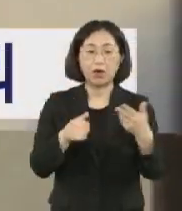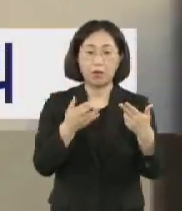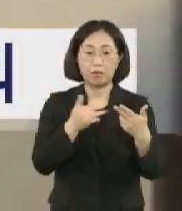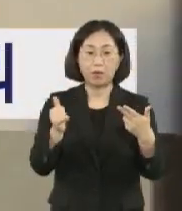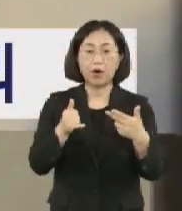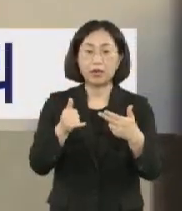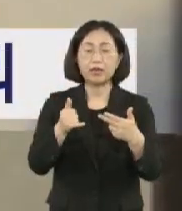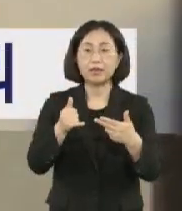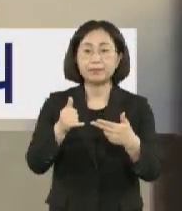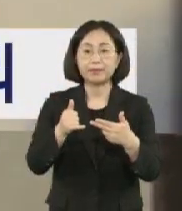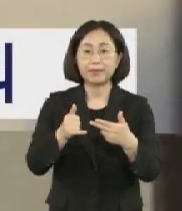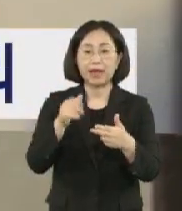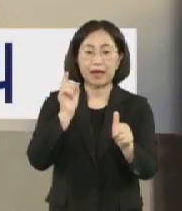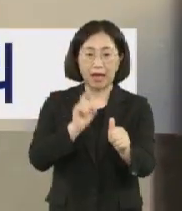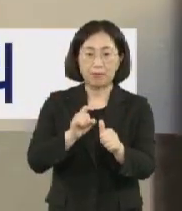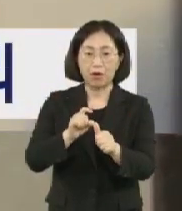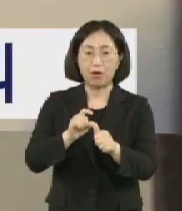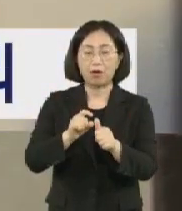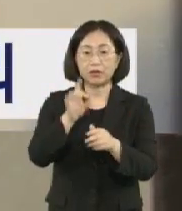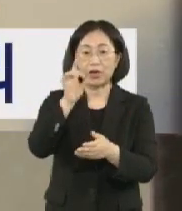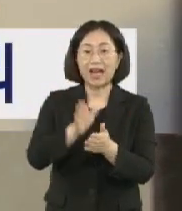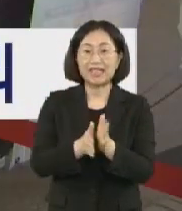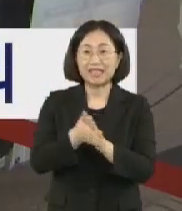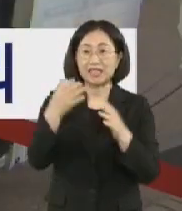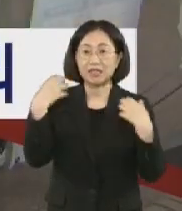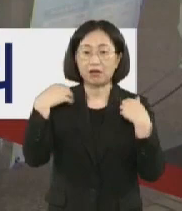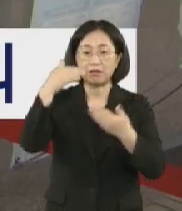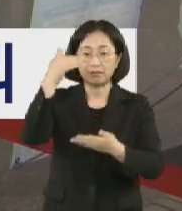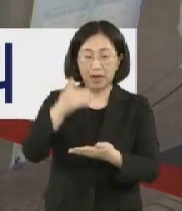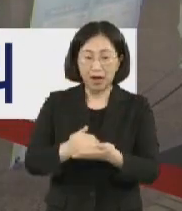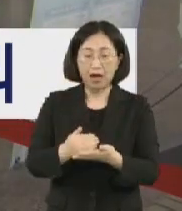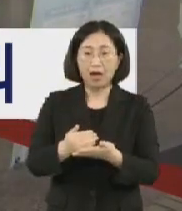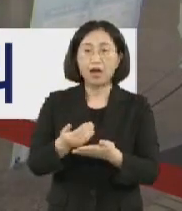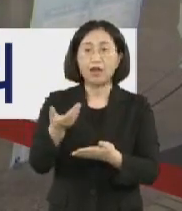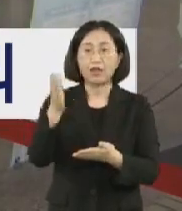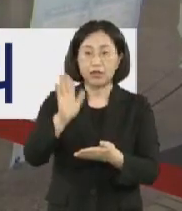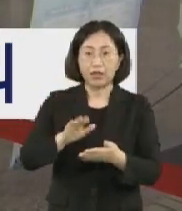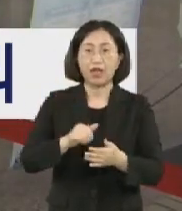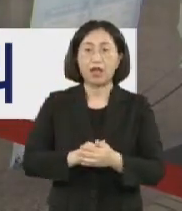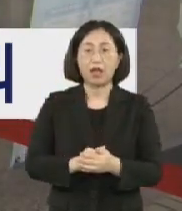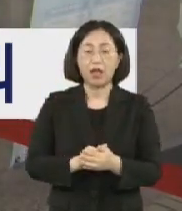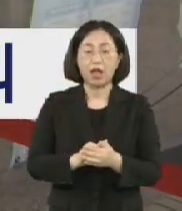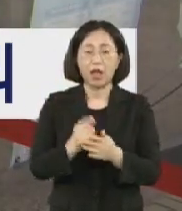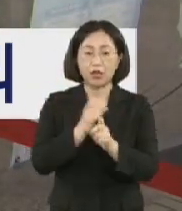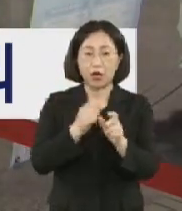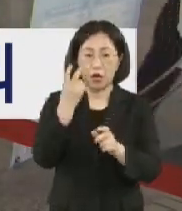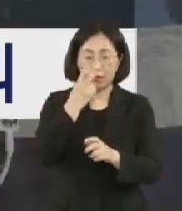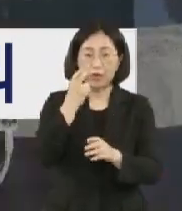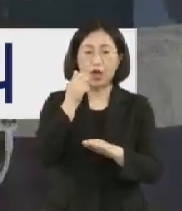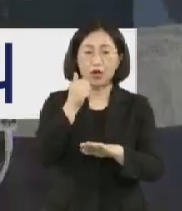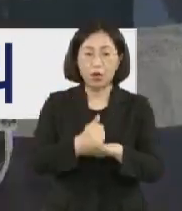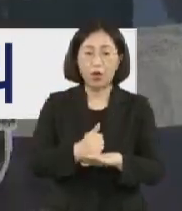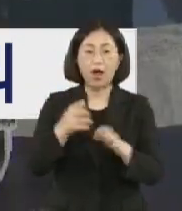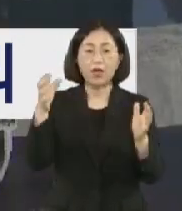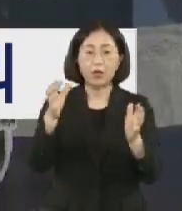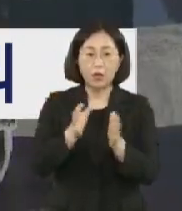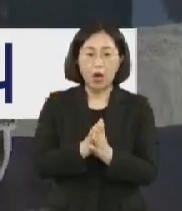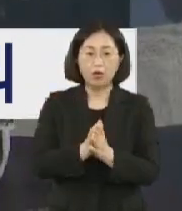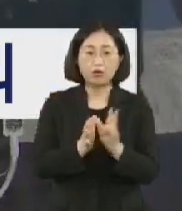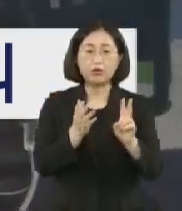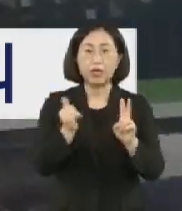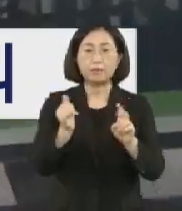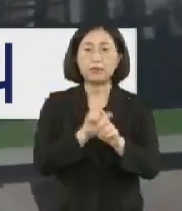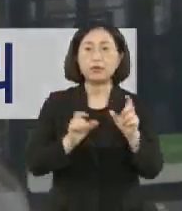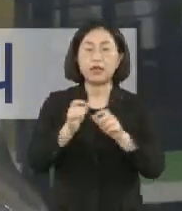집단 감염돼 청사가 폐쇄했던 천안시는 직원 전수 검사 결과 가족과 시의원 등 2명이 추가 확진돼 관련 확진자는